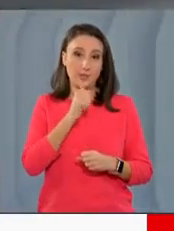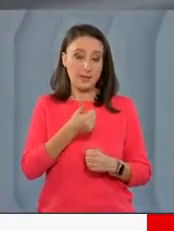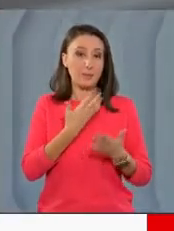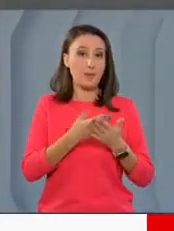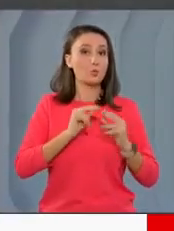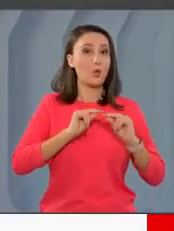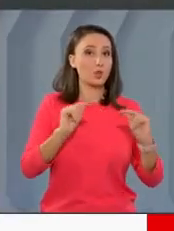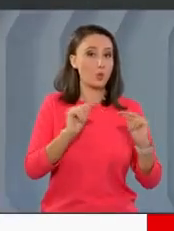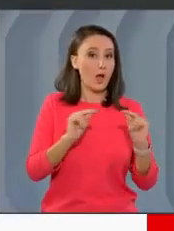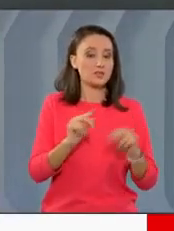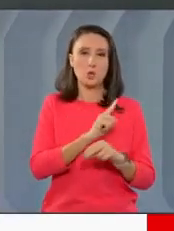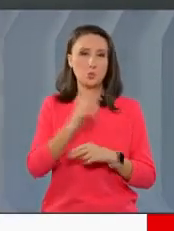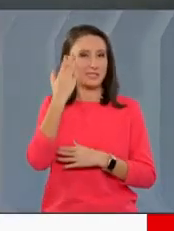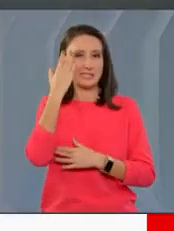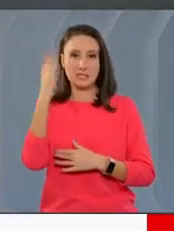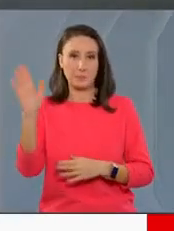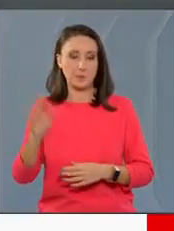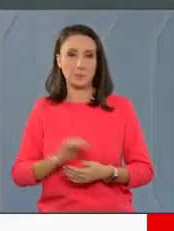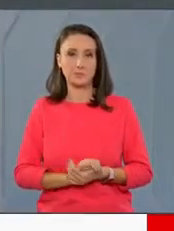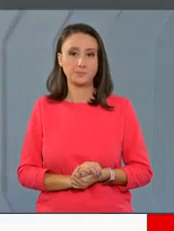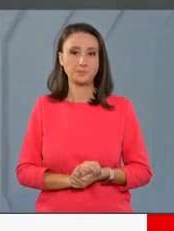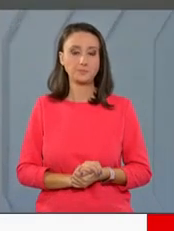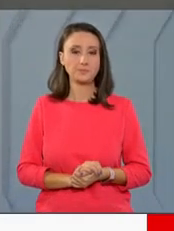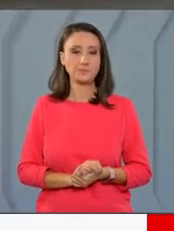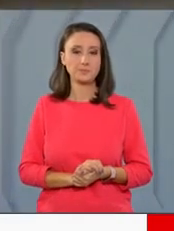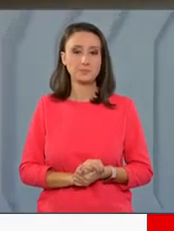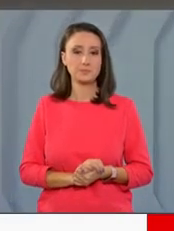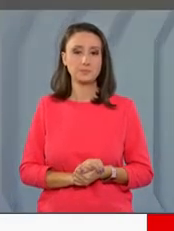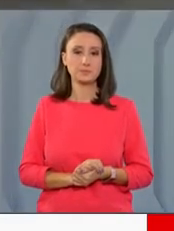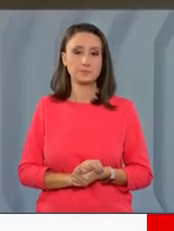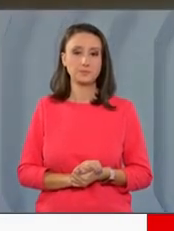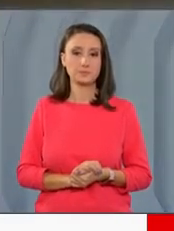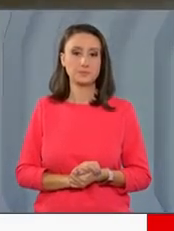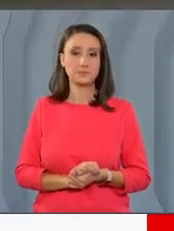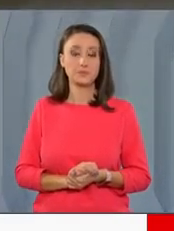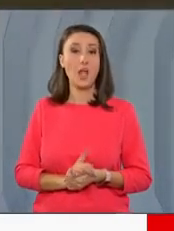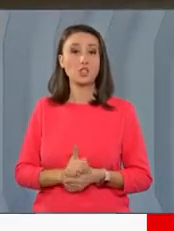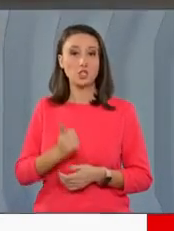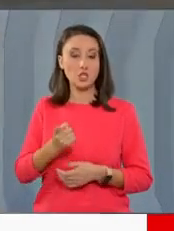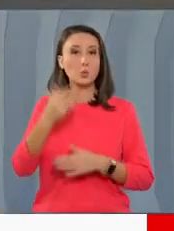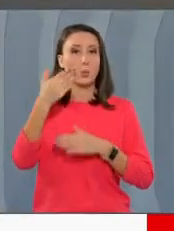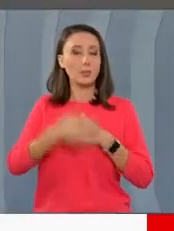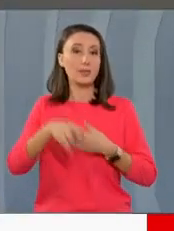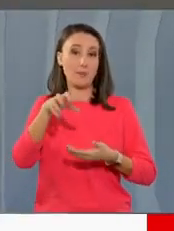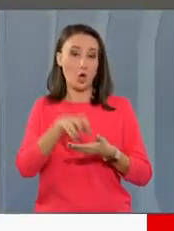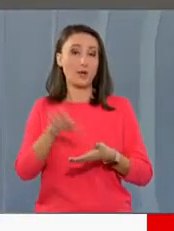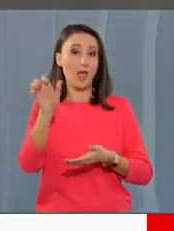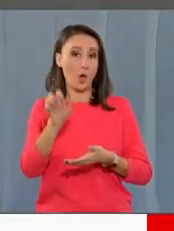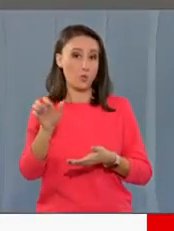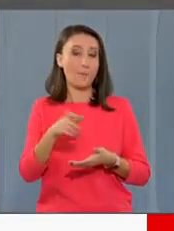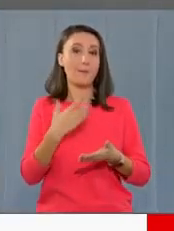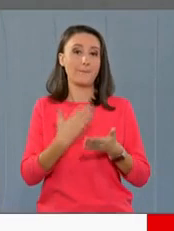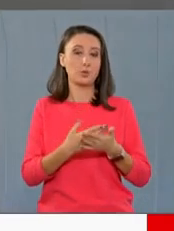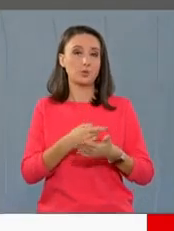participanții la trafic nu vom scăpa de acest penibil spun eu loc ultimul loc din din Europa la